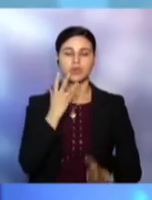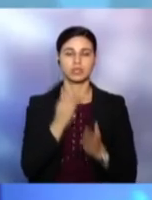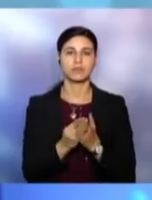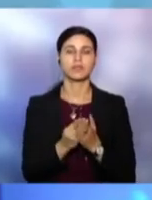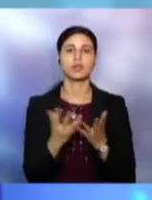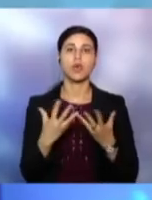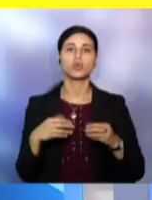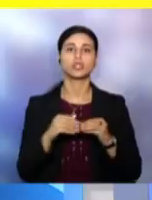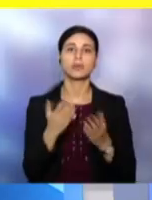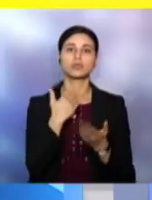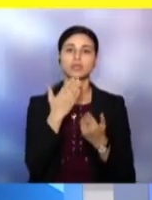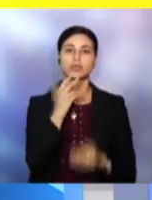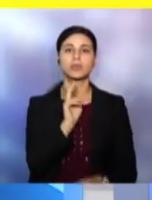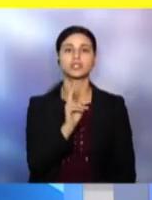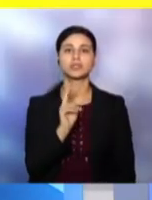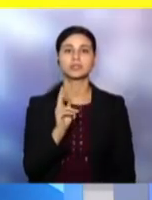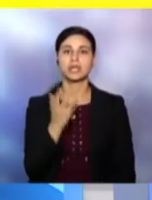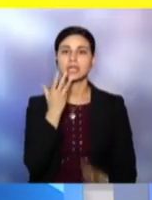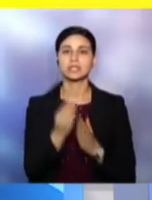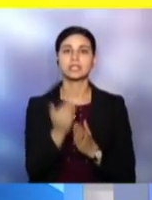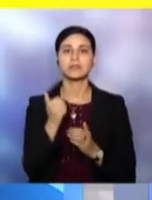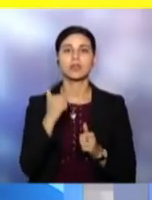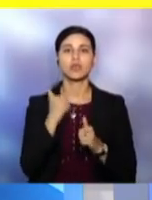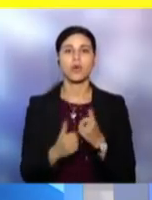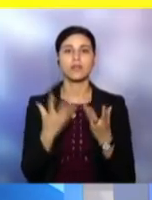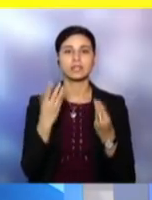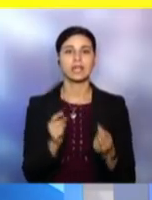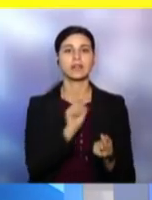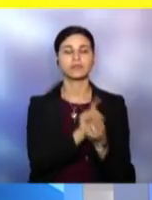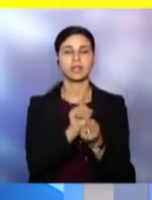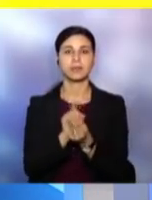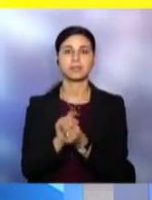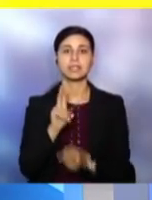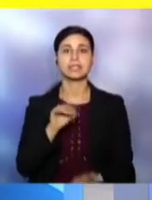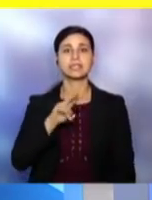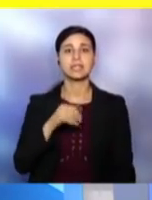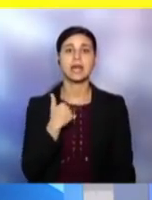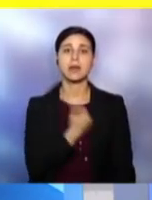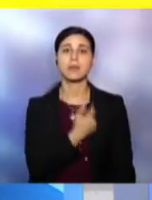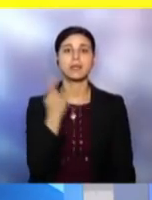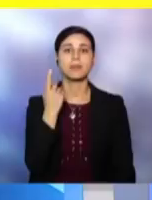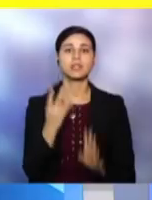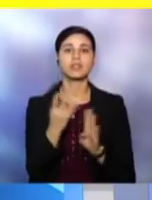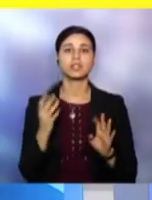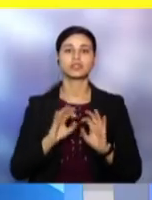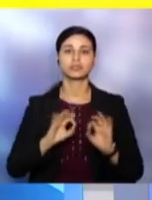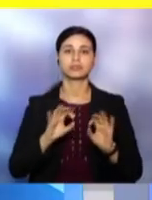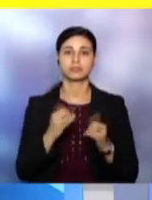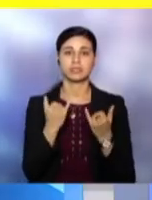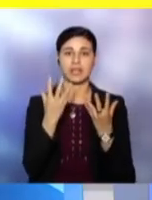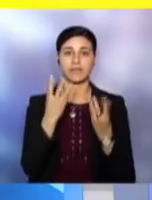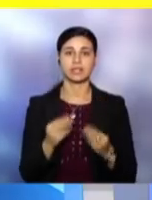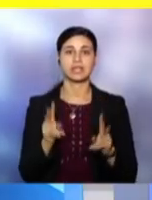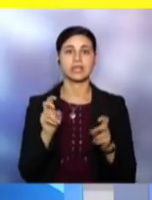და იმ ოჯახებთან ურთიერთობაში, ვისაც თქვენ ყოველდღიურად ხვდებით. ცილებთან დაკავშირებით მინდა პირველ რიგში განმარტება დღევანდელ